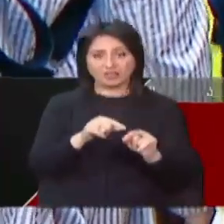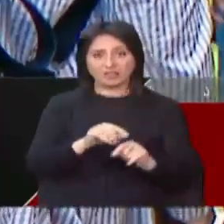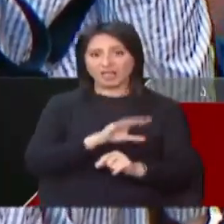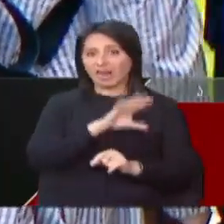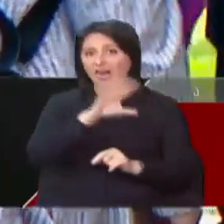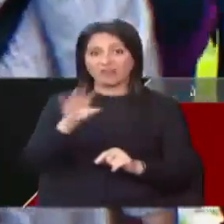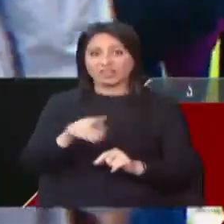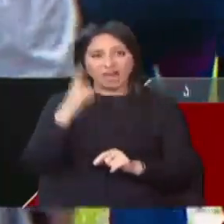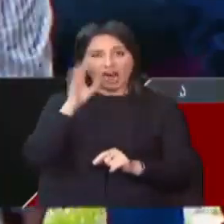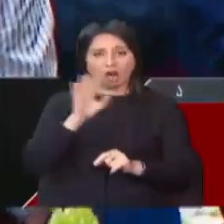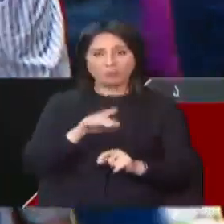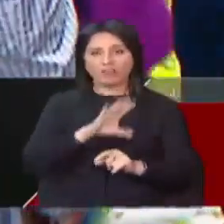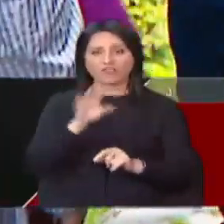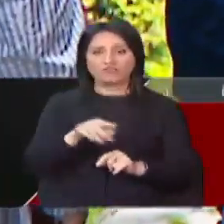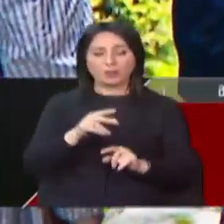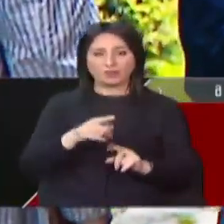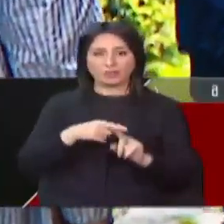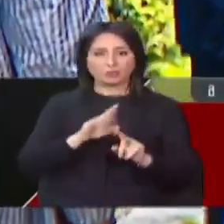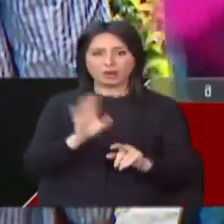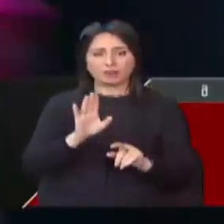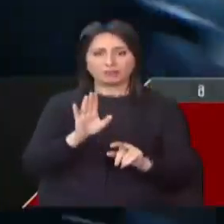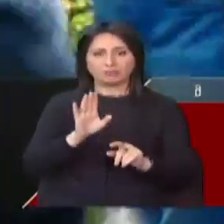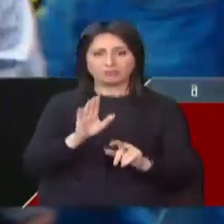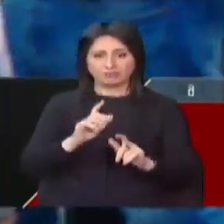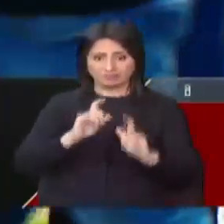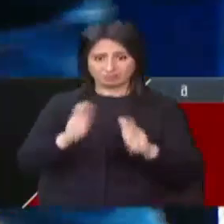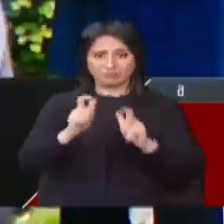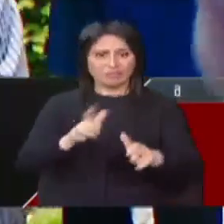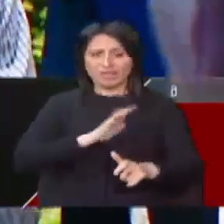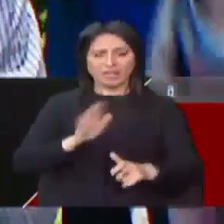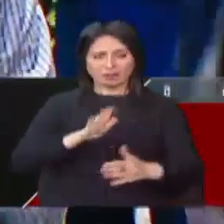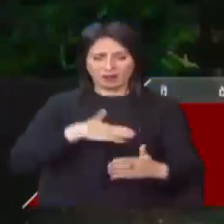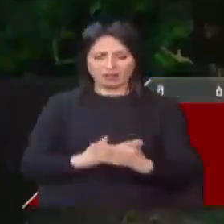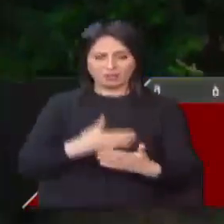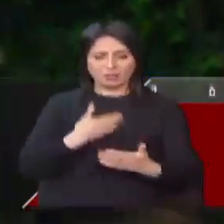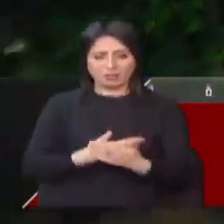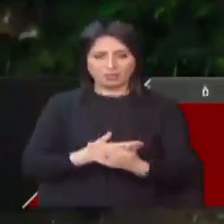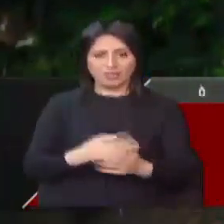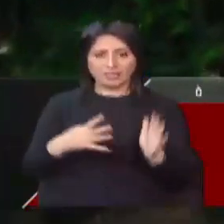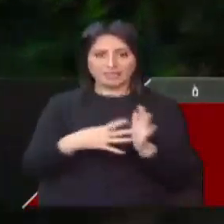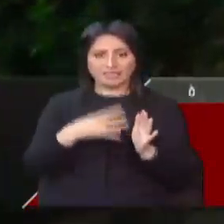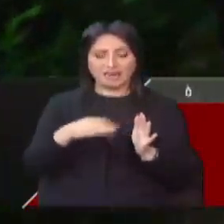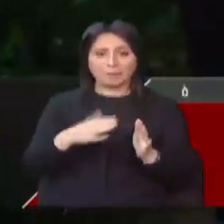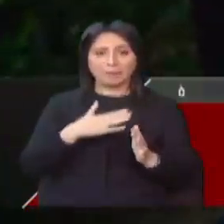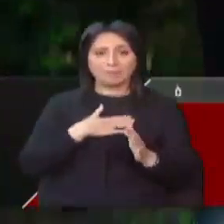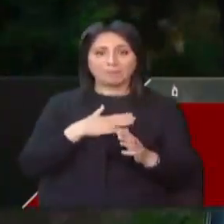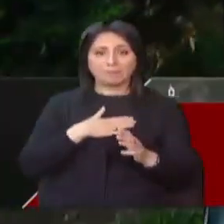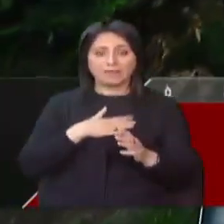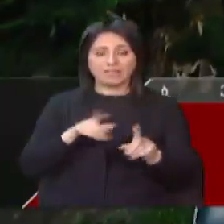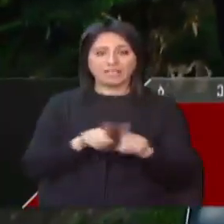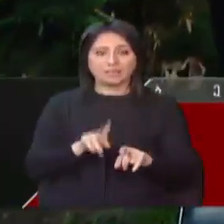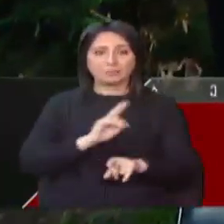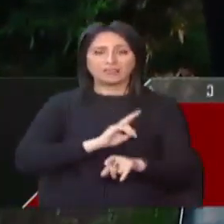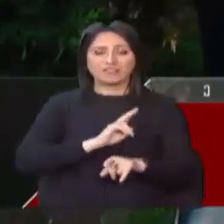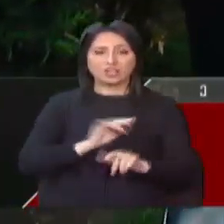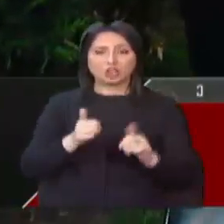ყველას არ ეგონოს რომ ყველა უწყება ქონა, მაგრამ არა. ვახალისად მიდიოდა. 9 მაისი მე ისემი